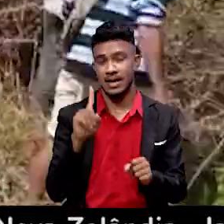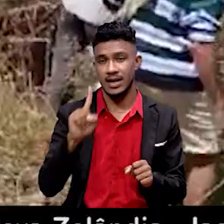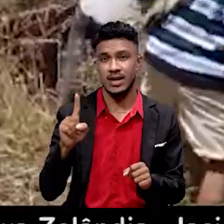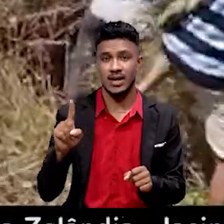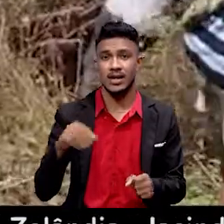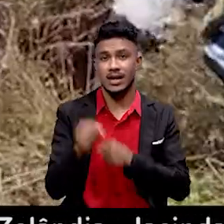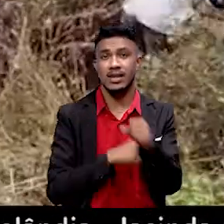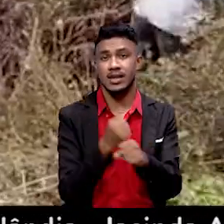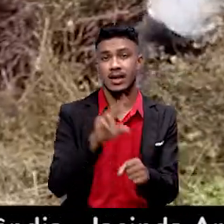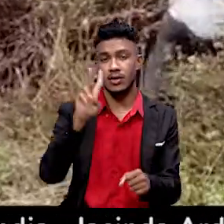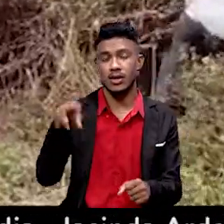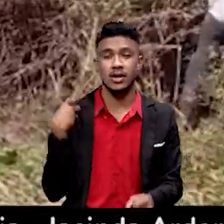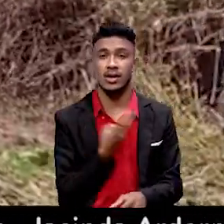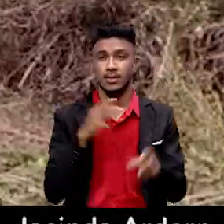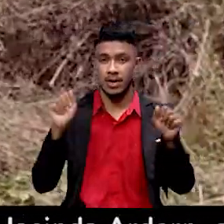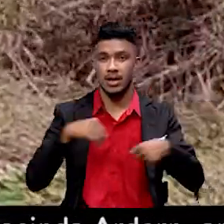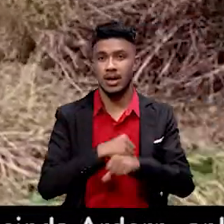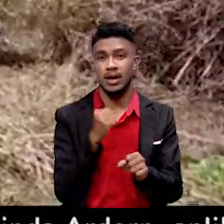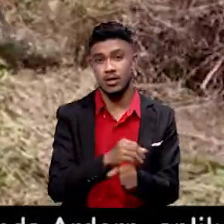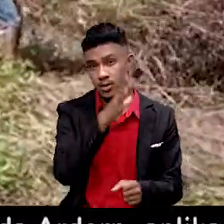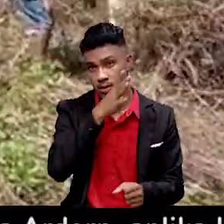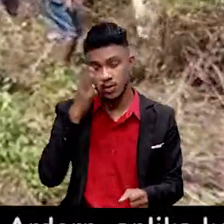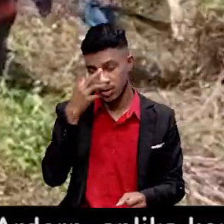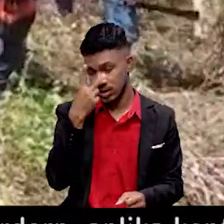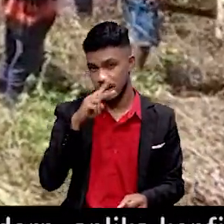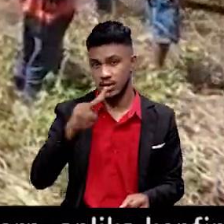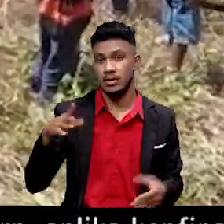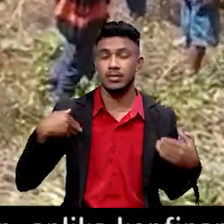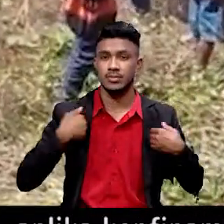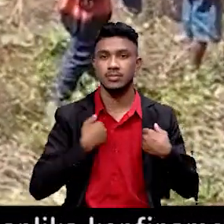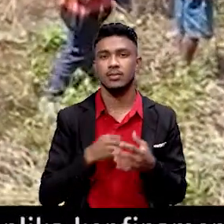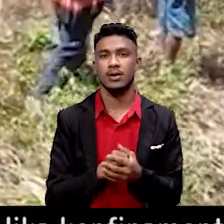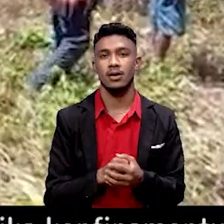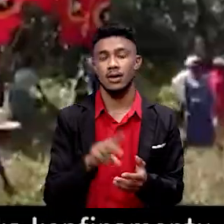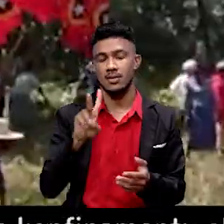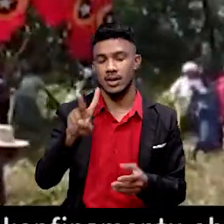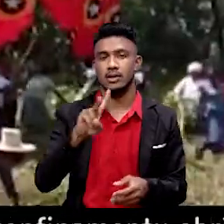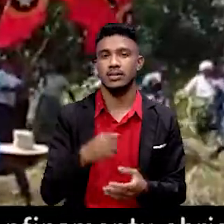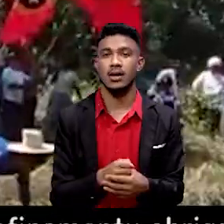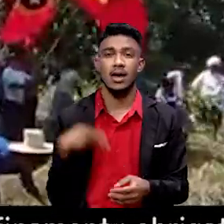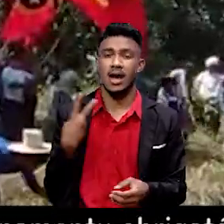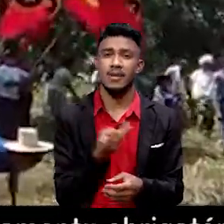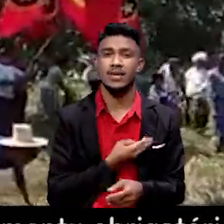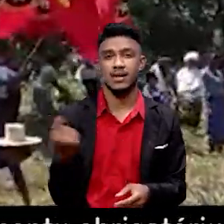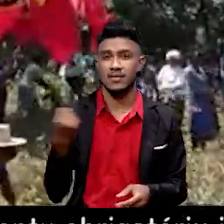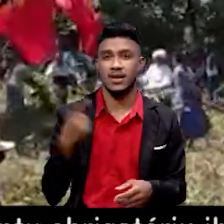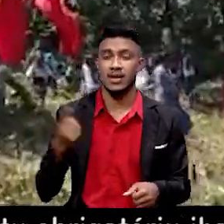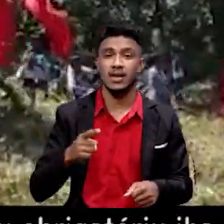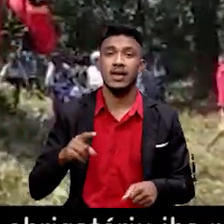tina rua ita bele halu toos ka, halu natar ka, tina ina bele halu dala rua. Antaum, ami aproveta rai tetu